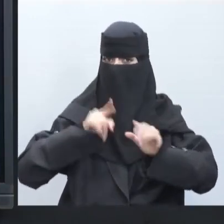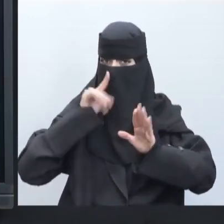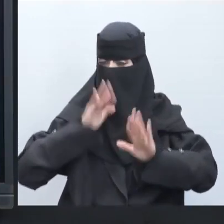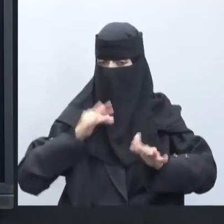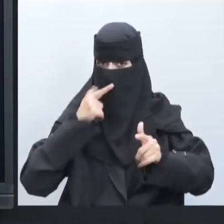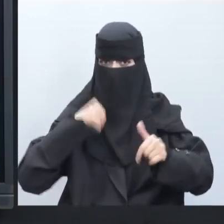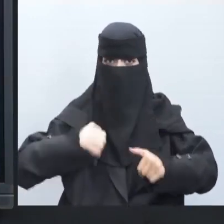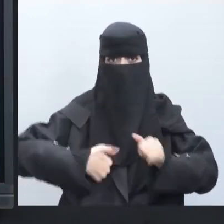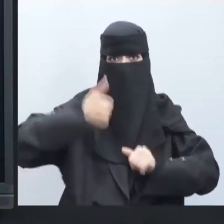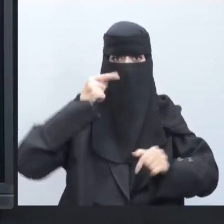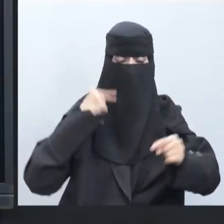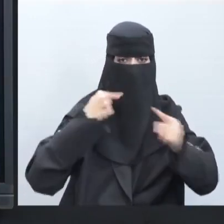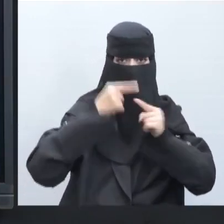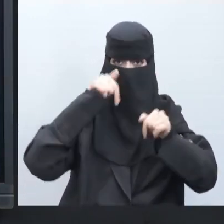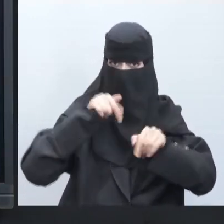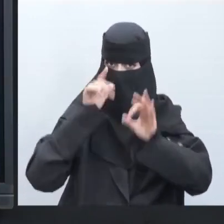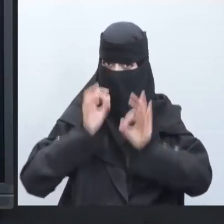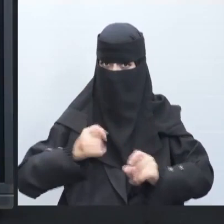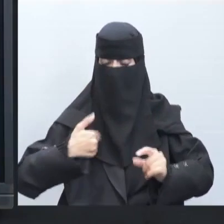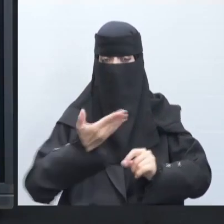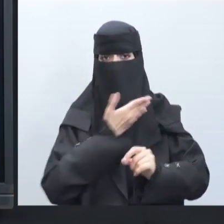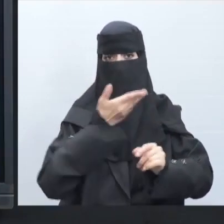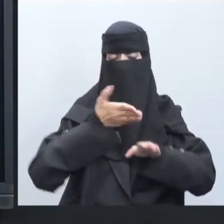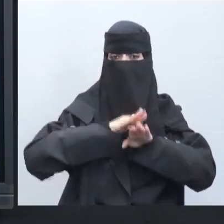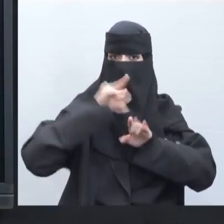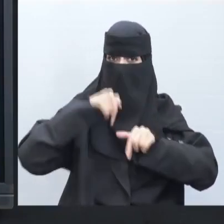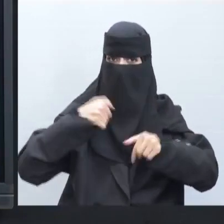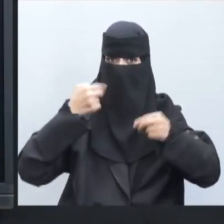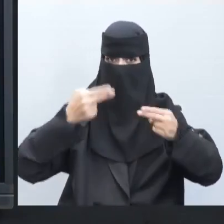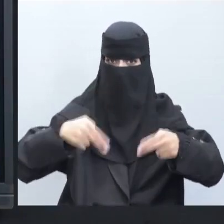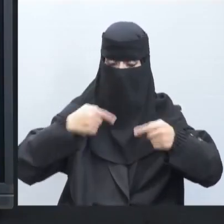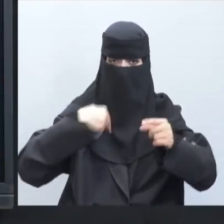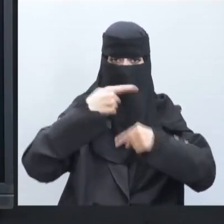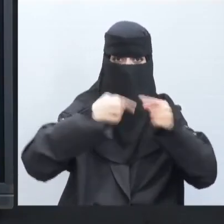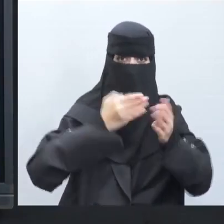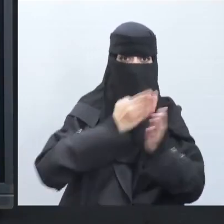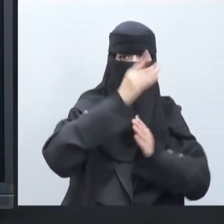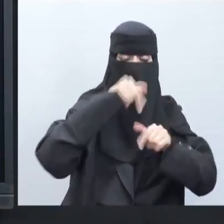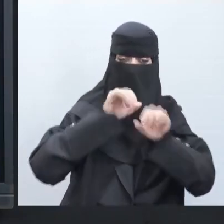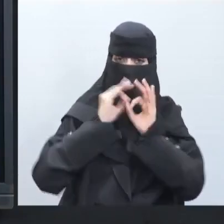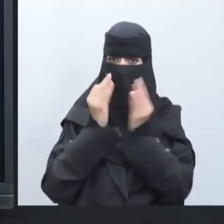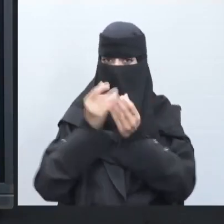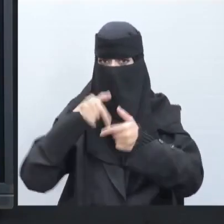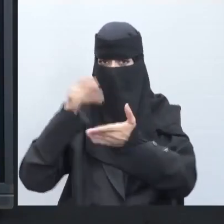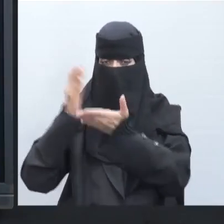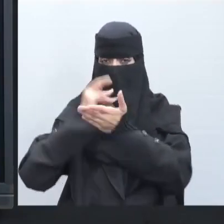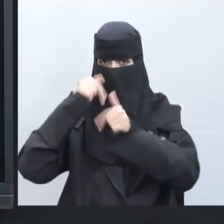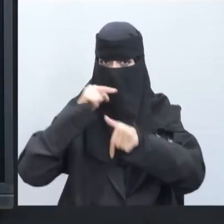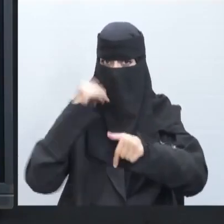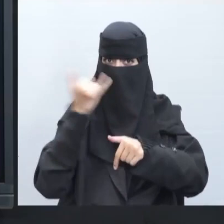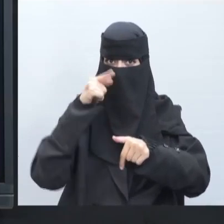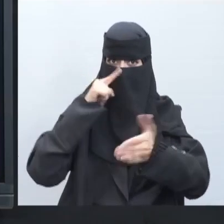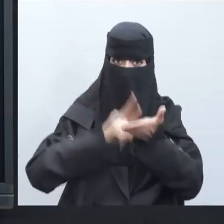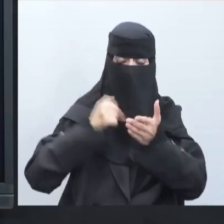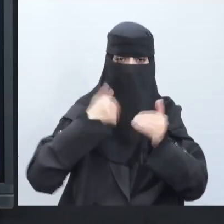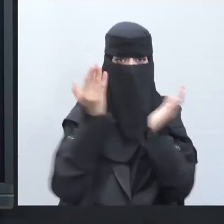الهدف اذا هذا الهدف بالتاكيد سيكون له تاثير على الاستدامه على المجتمع على الاقتصاد لذلك مهم جدا ان